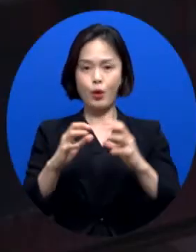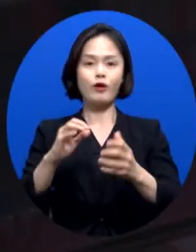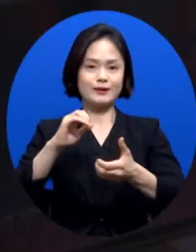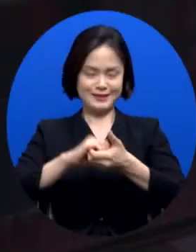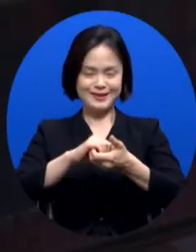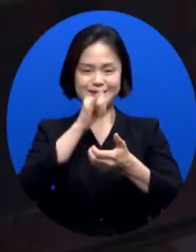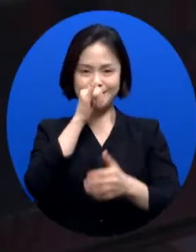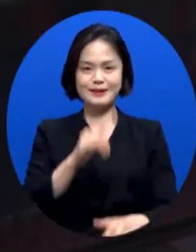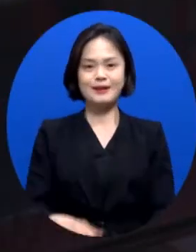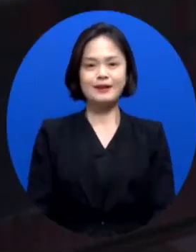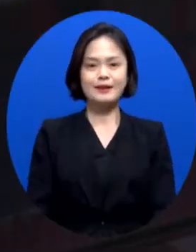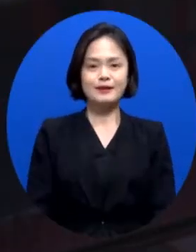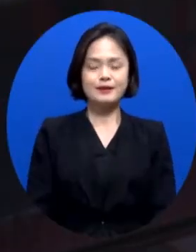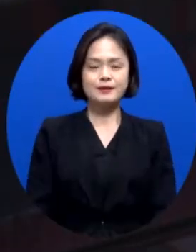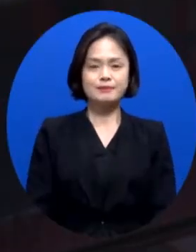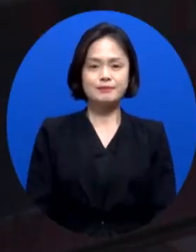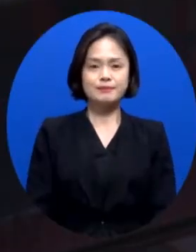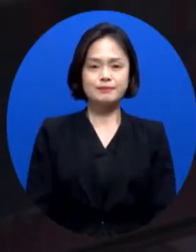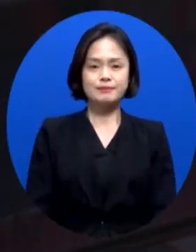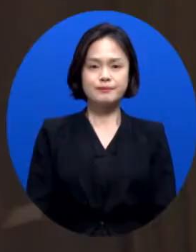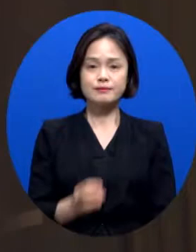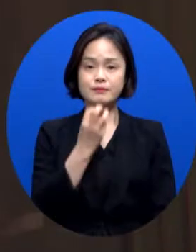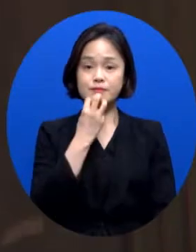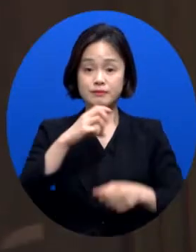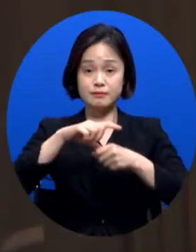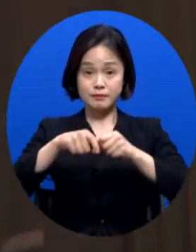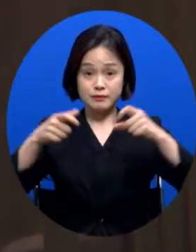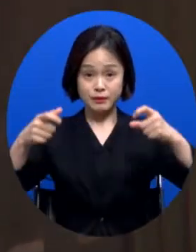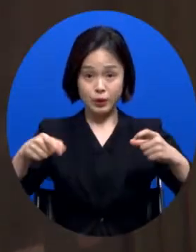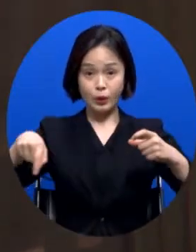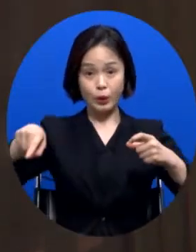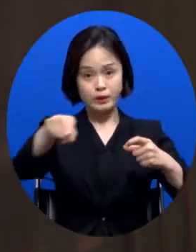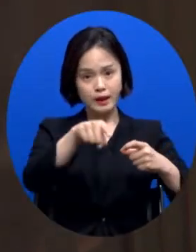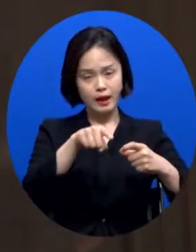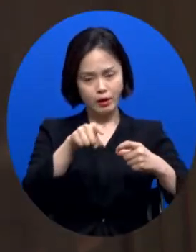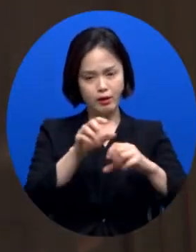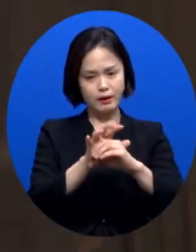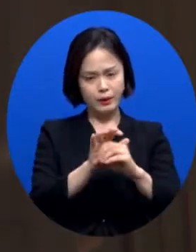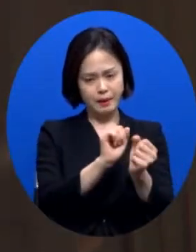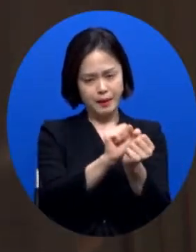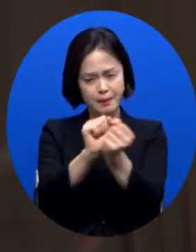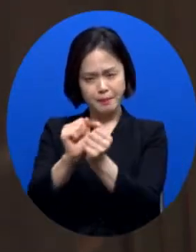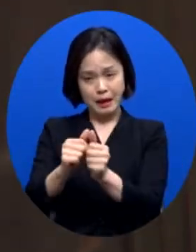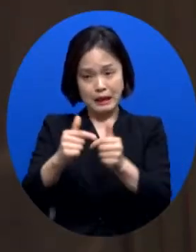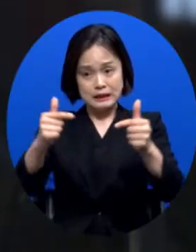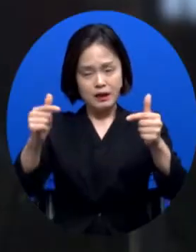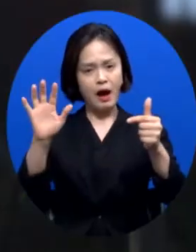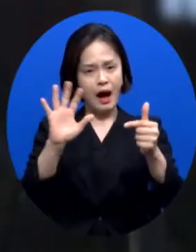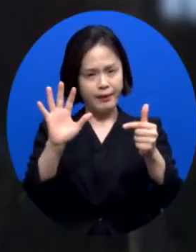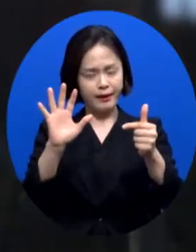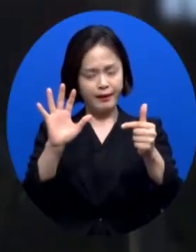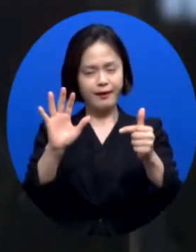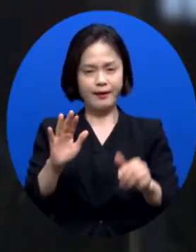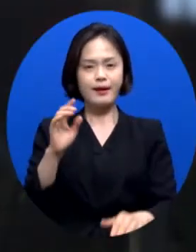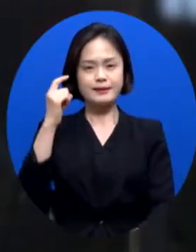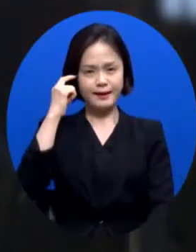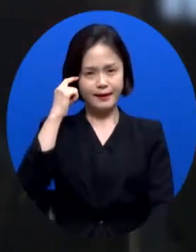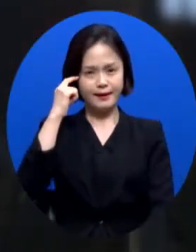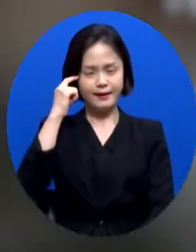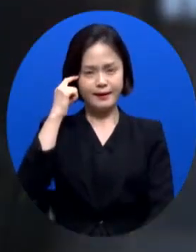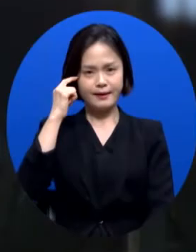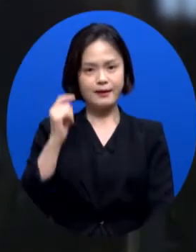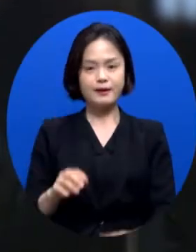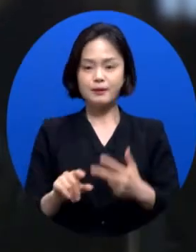거리두기 체계를 시행해도 수도권 등 유행 중심 지역의 확진자 수가 급증하지는 않을 것으로 예상하고 있는데요. 예. 다음 달